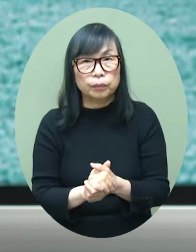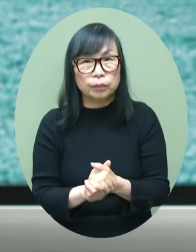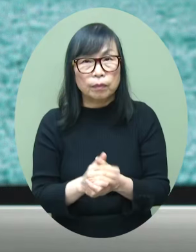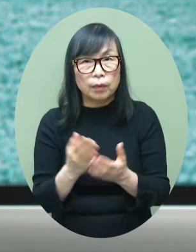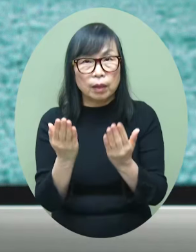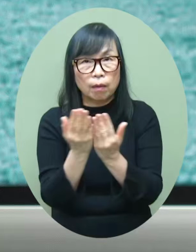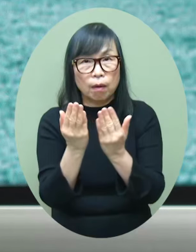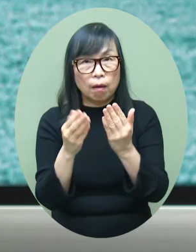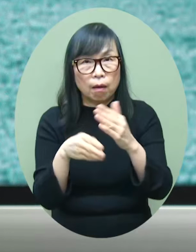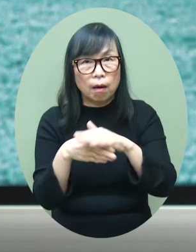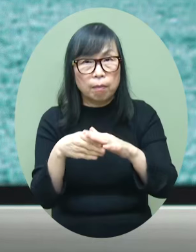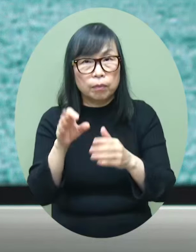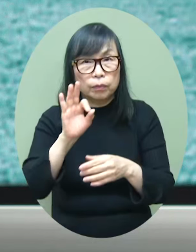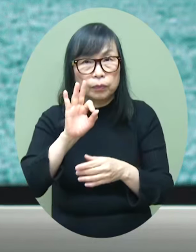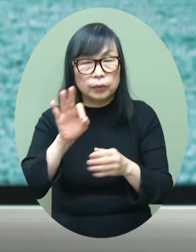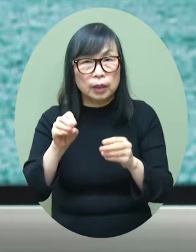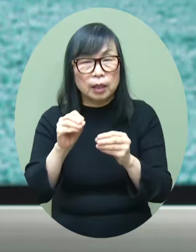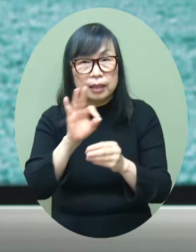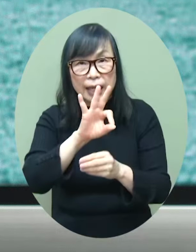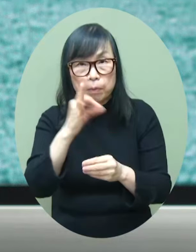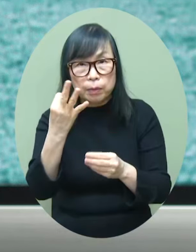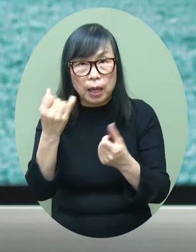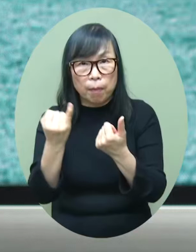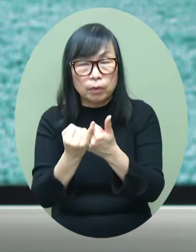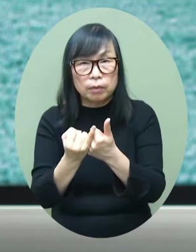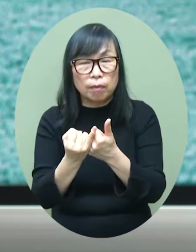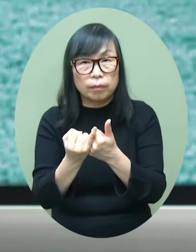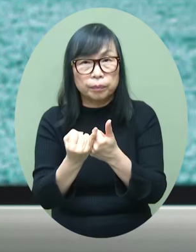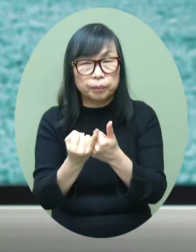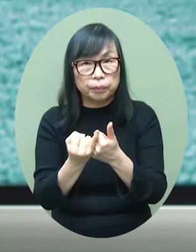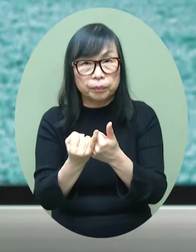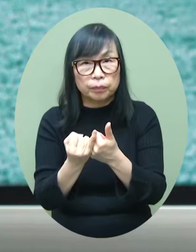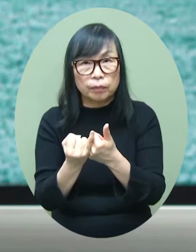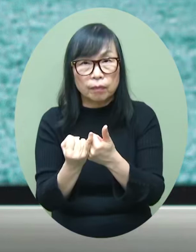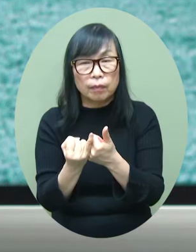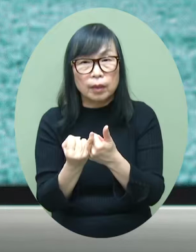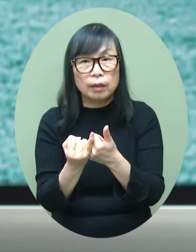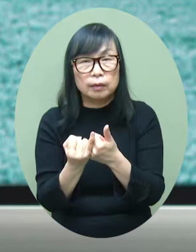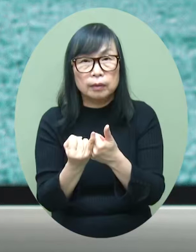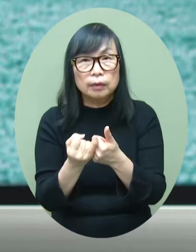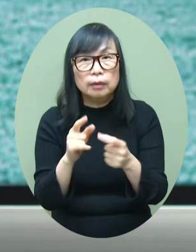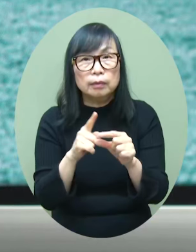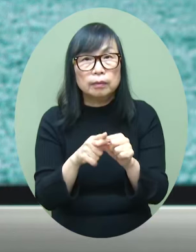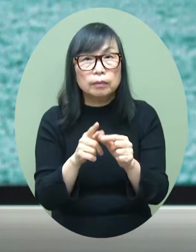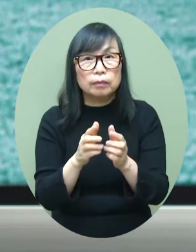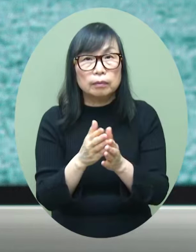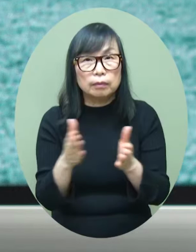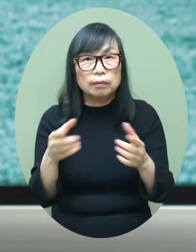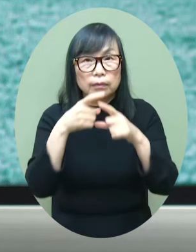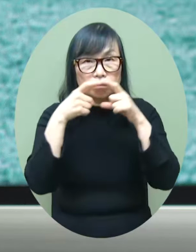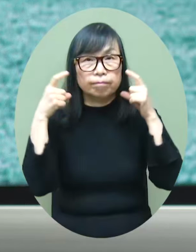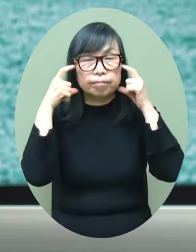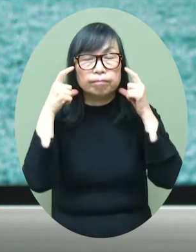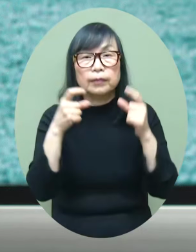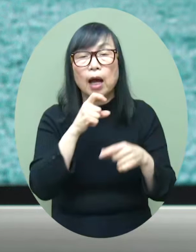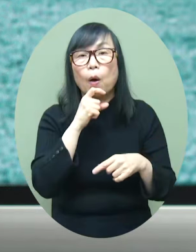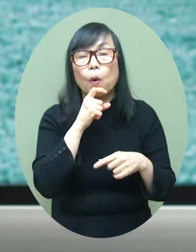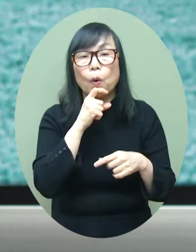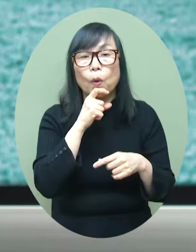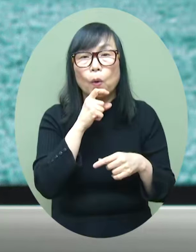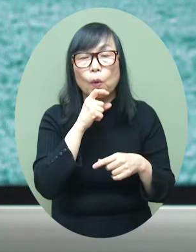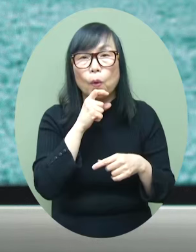就總共係有33個學生啦，咁就中間大家都係戴口罩啊，